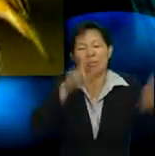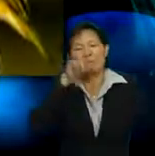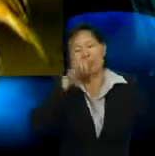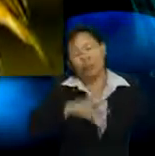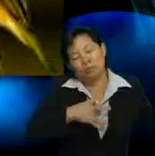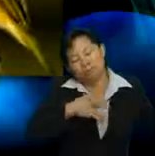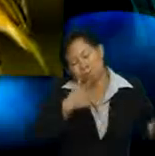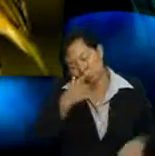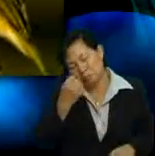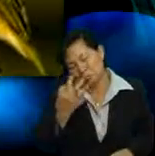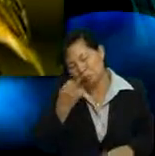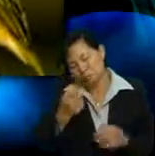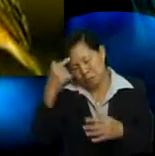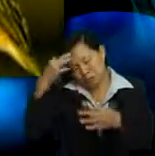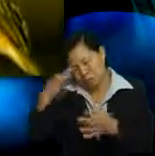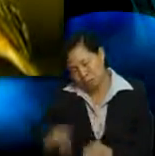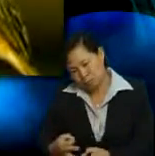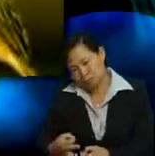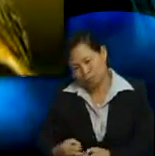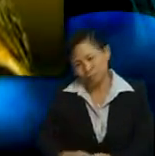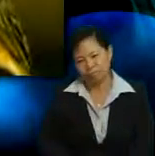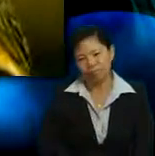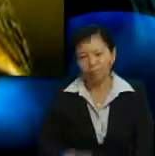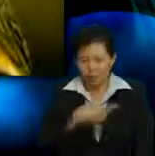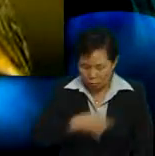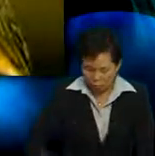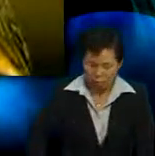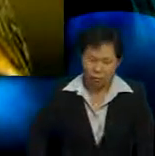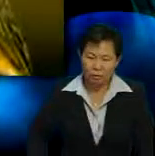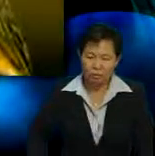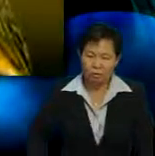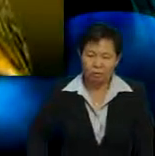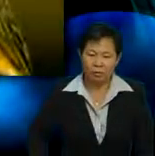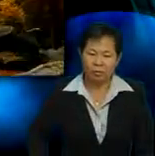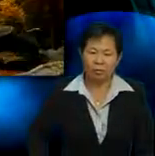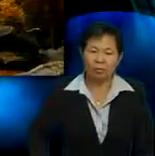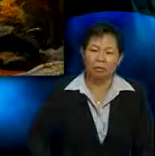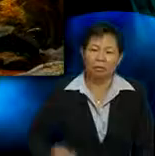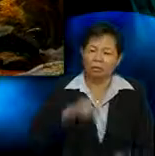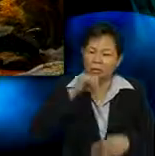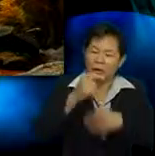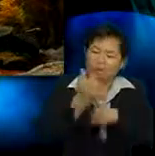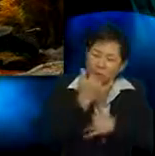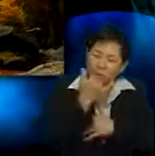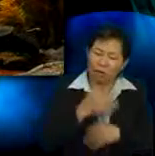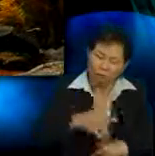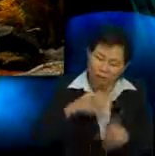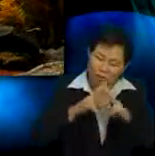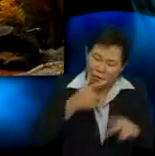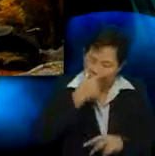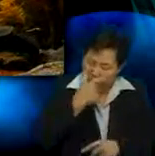berasa sangat kecewa dengan keputusan Raja Memerang ke atasnya yang tidak bersalah. Ia berasa sangat